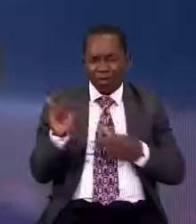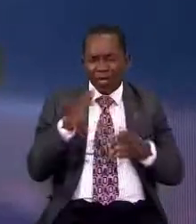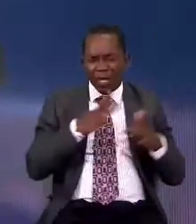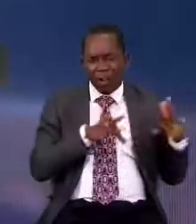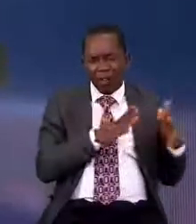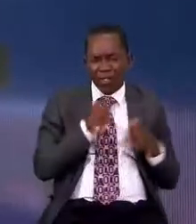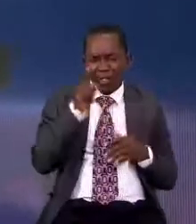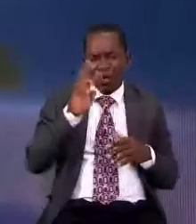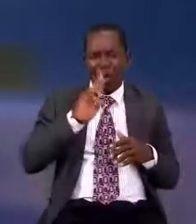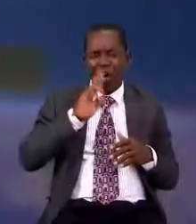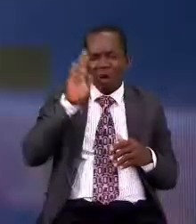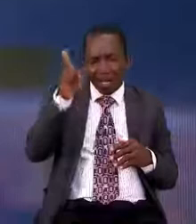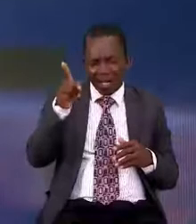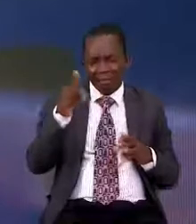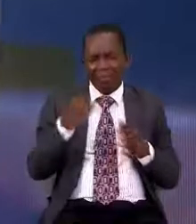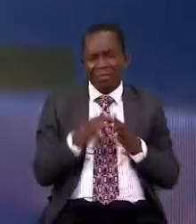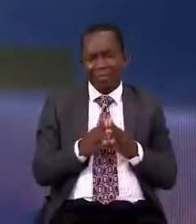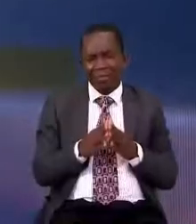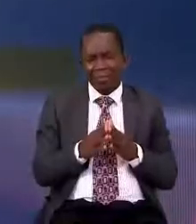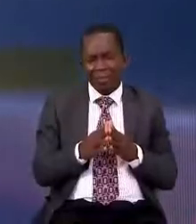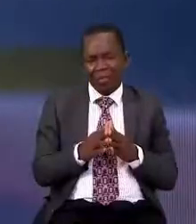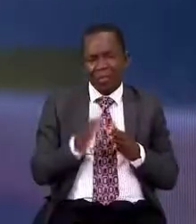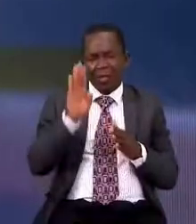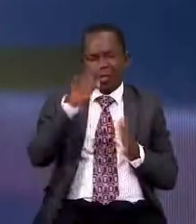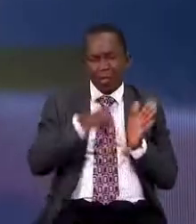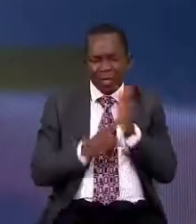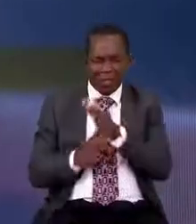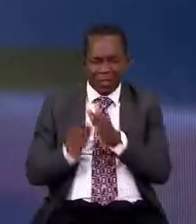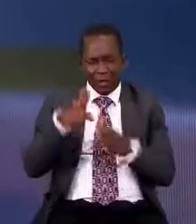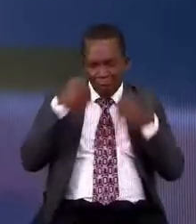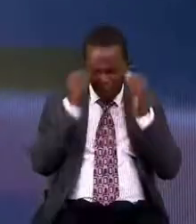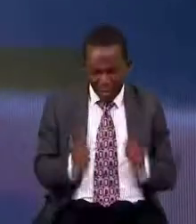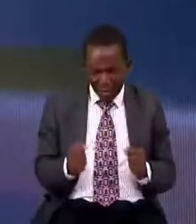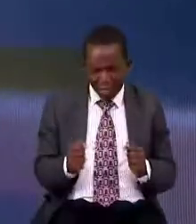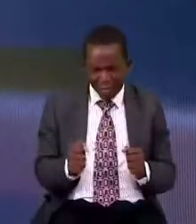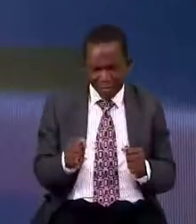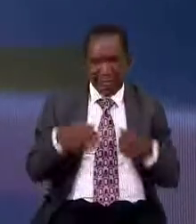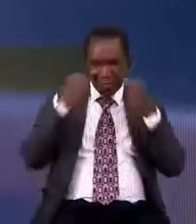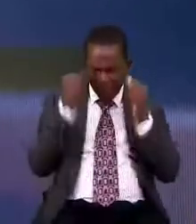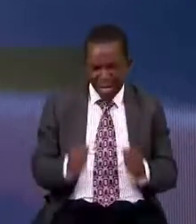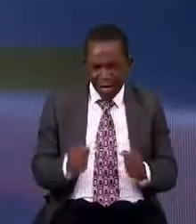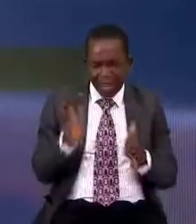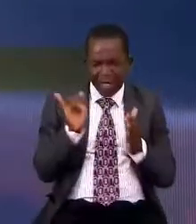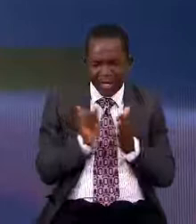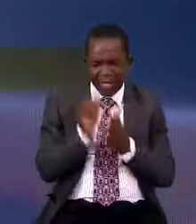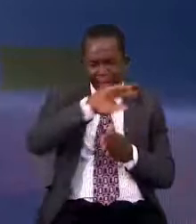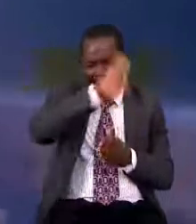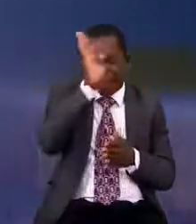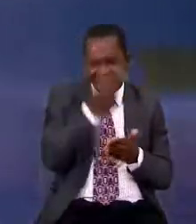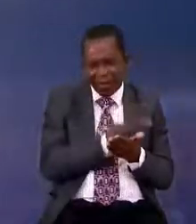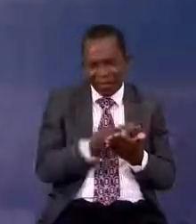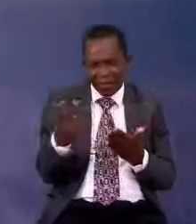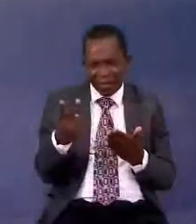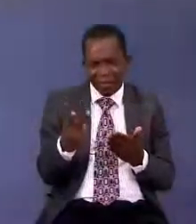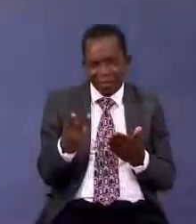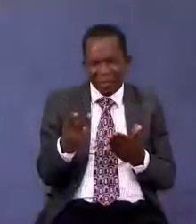Tu manifestes ta puissance qui ne faillit jamais et tu nous donnes la joie. Nous demandons, Seigneur,